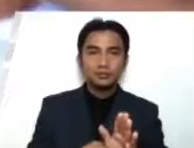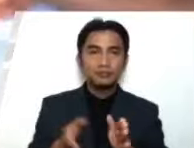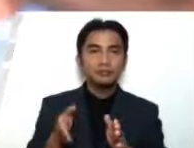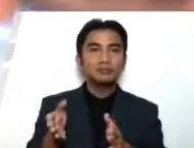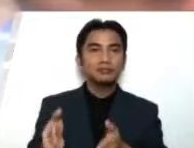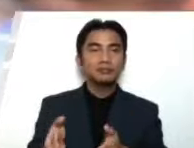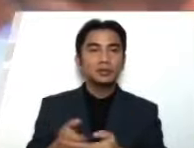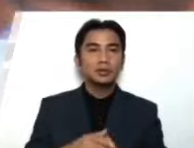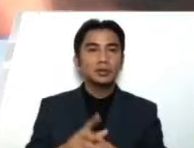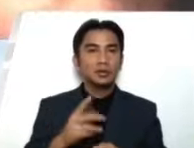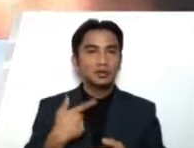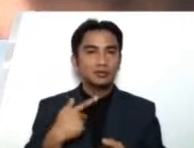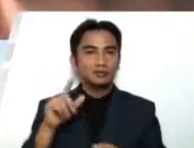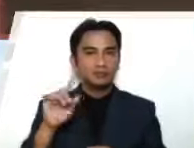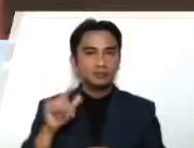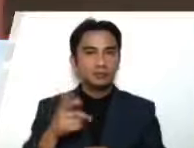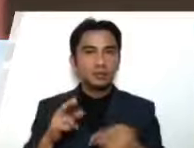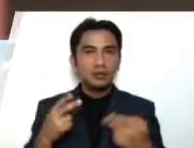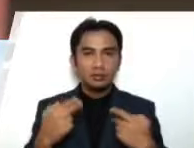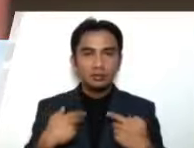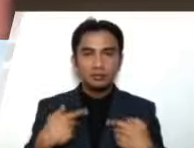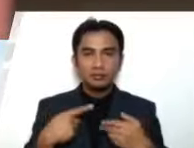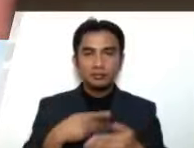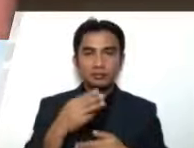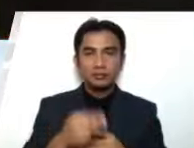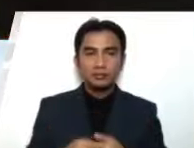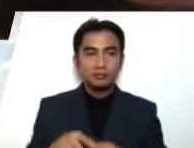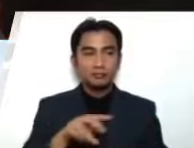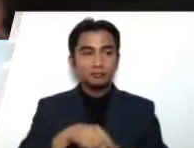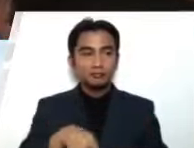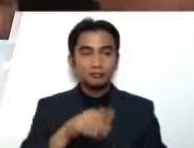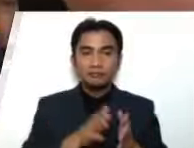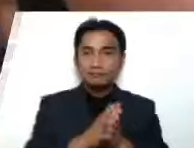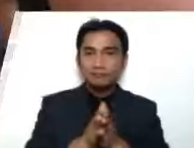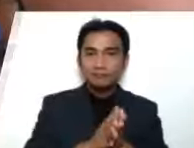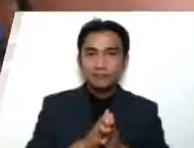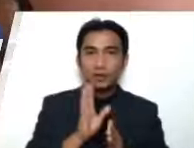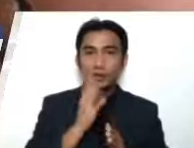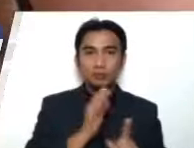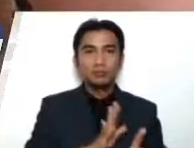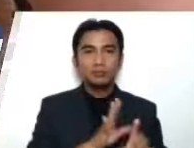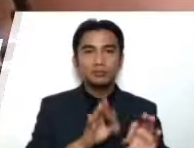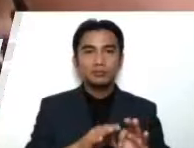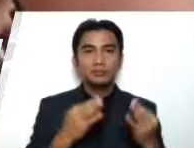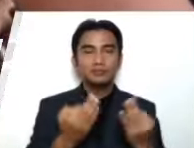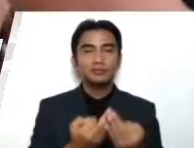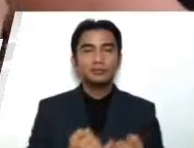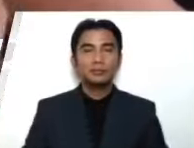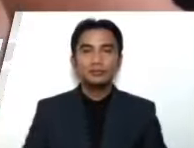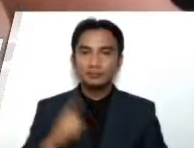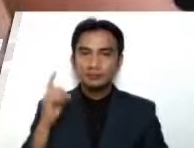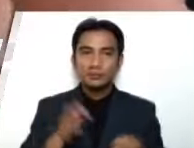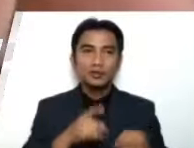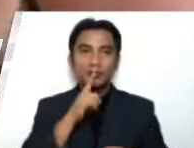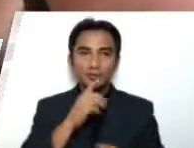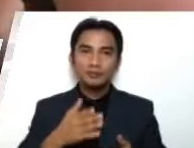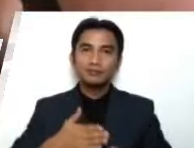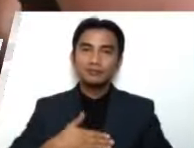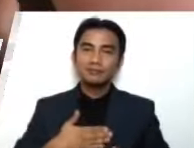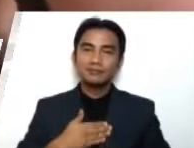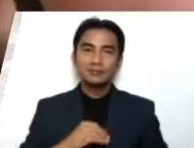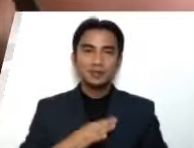ang pinak nasasabik sa kanyang pag-uwi ang kanyang pamilya sobrang saya ko po dahil personal namin makasama si nesty